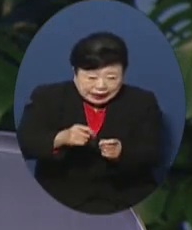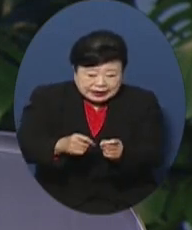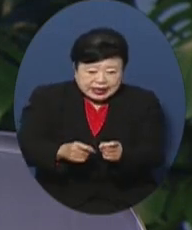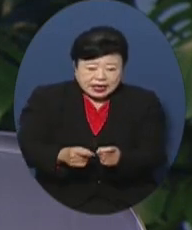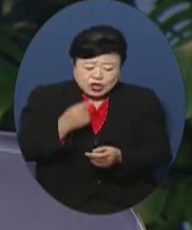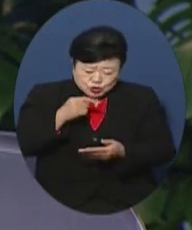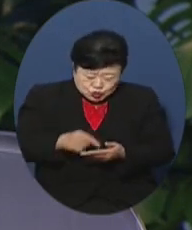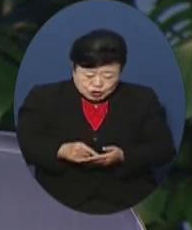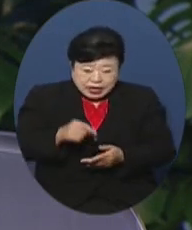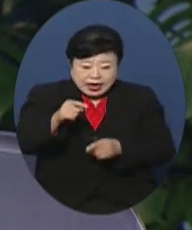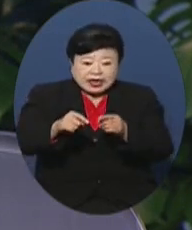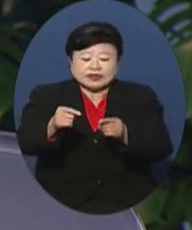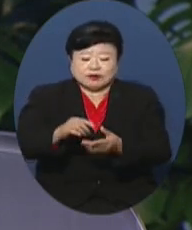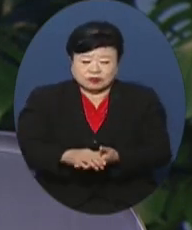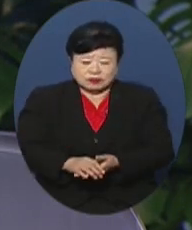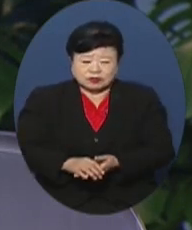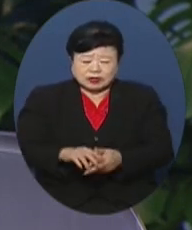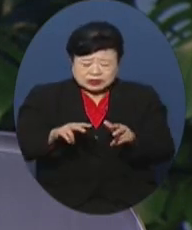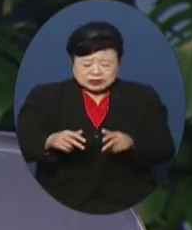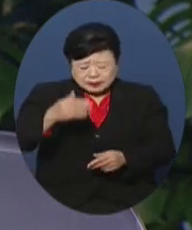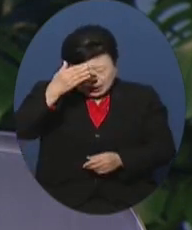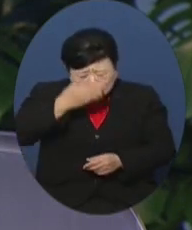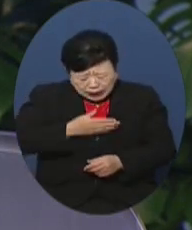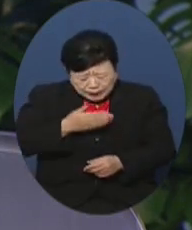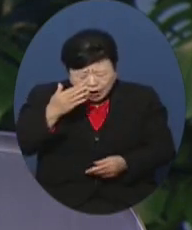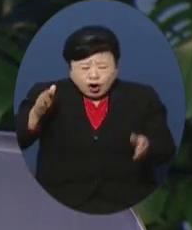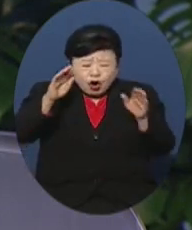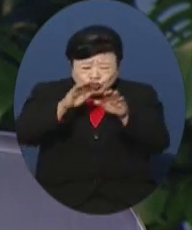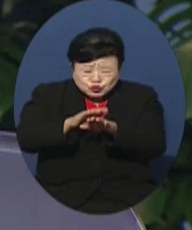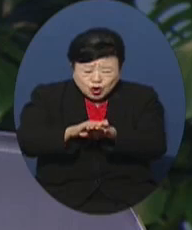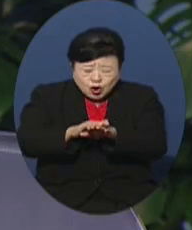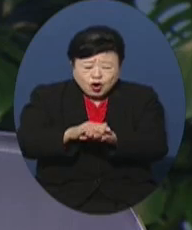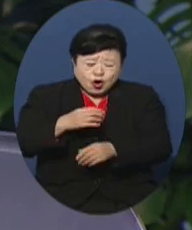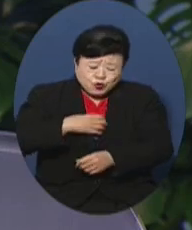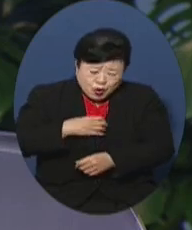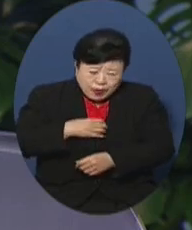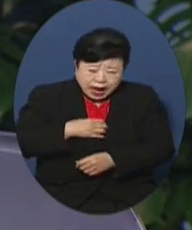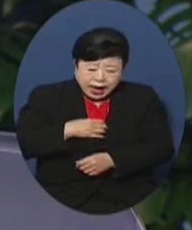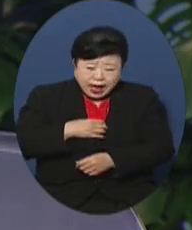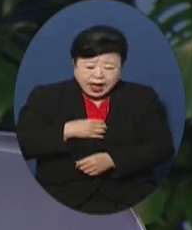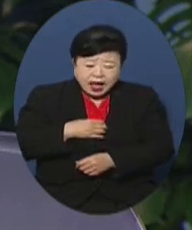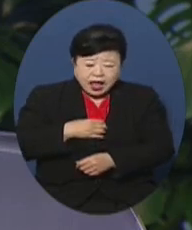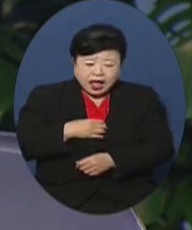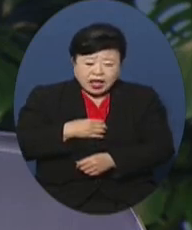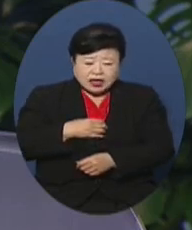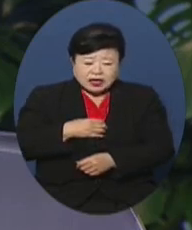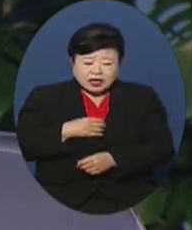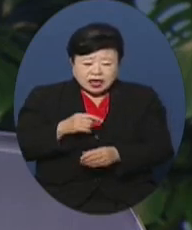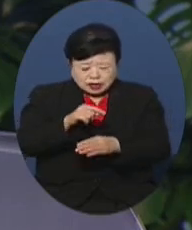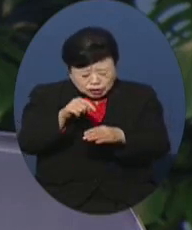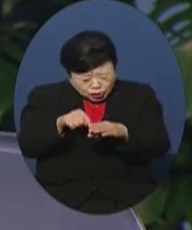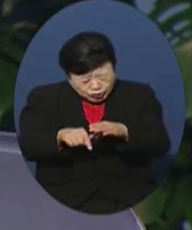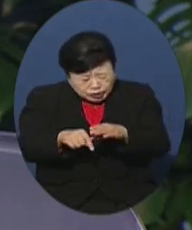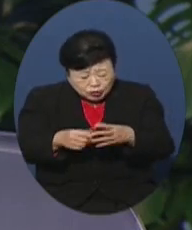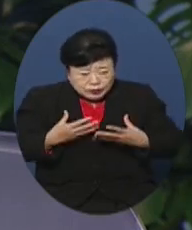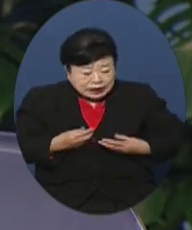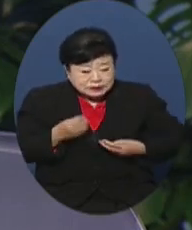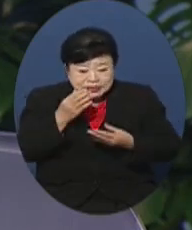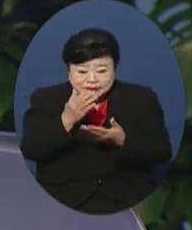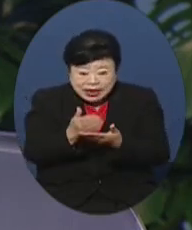지금 가는 길이 어둡고 캄캄한 마늘 터널이라고 낙심하지